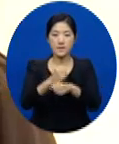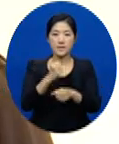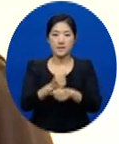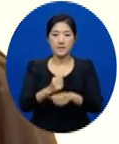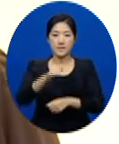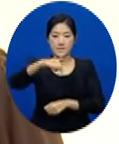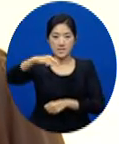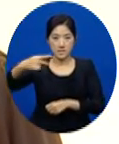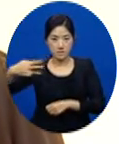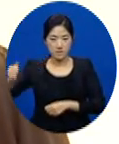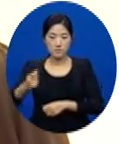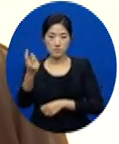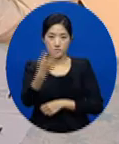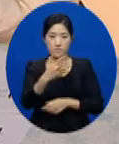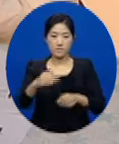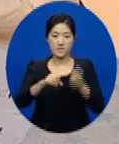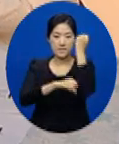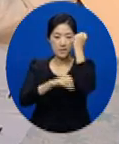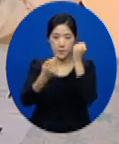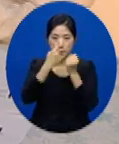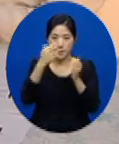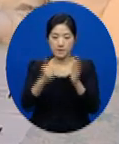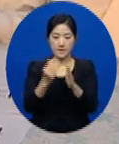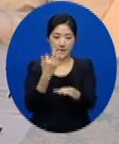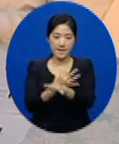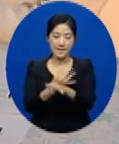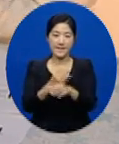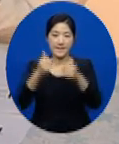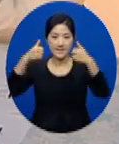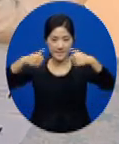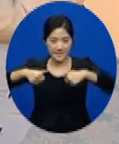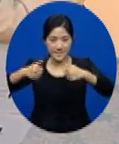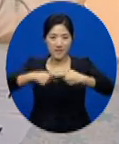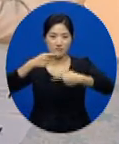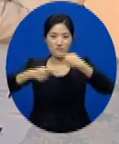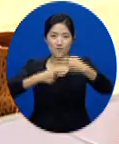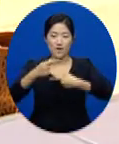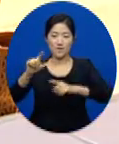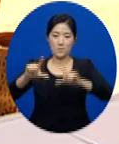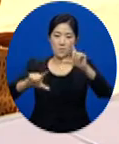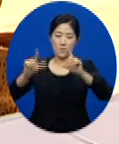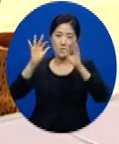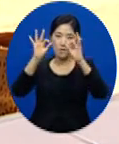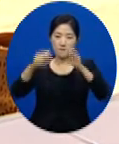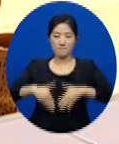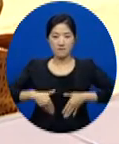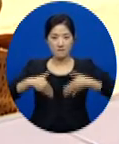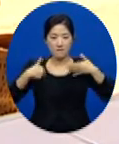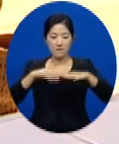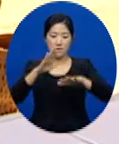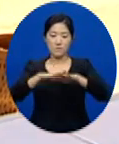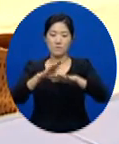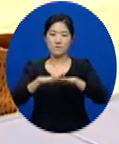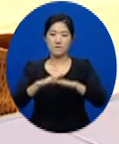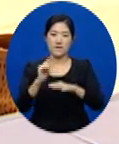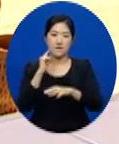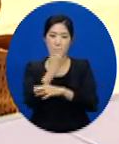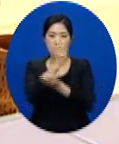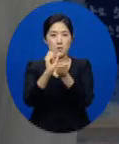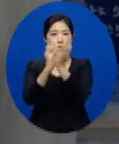지수자로 기초를 터득해 간단한 인사를 수화로 나누는 따뜻한 자리는 손에서 꽃이 아름답게 피어났습니다.